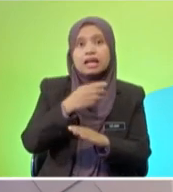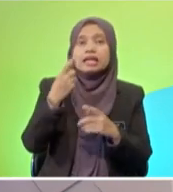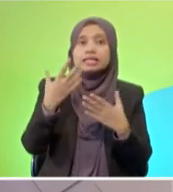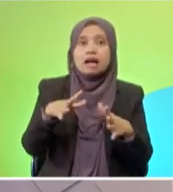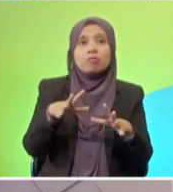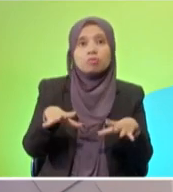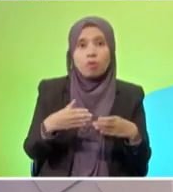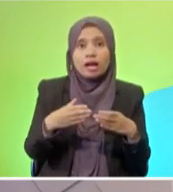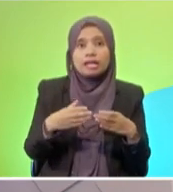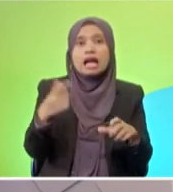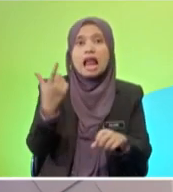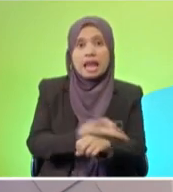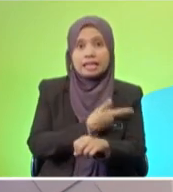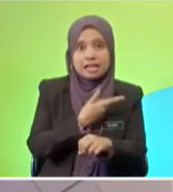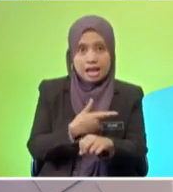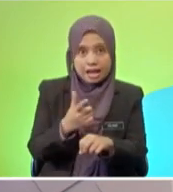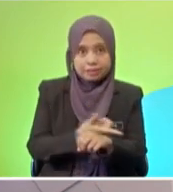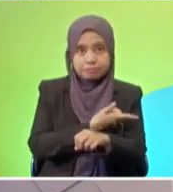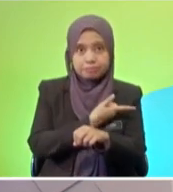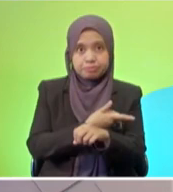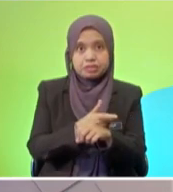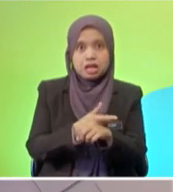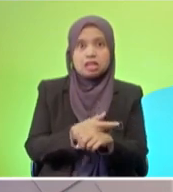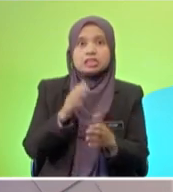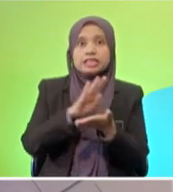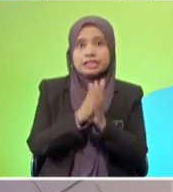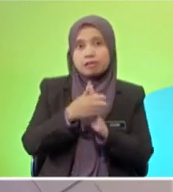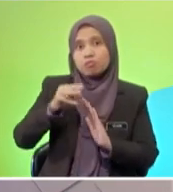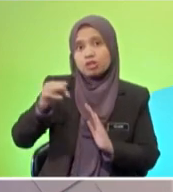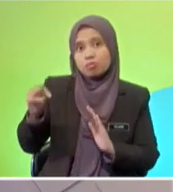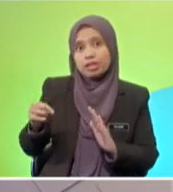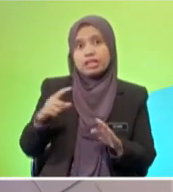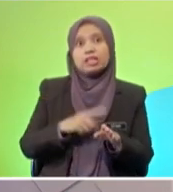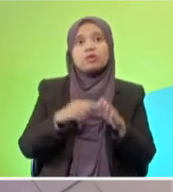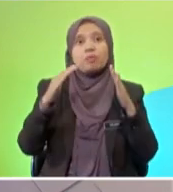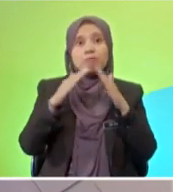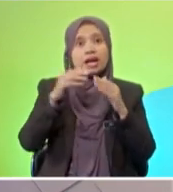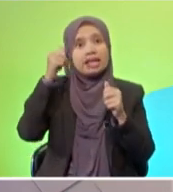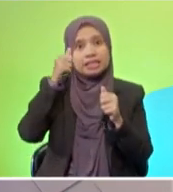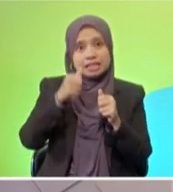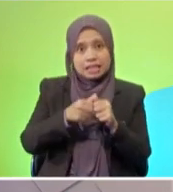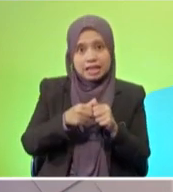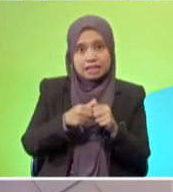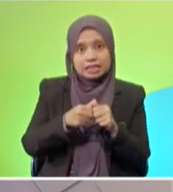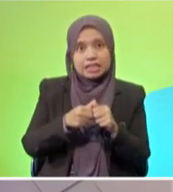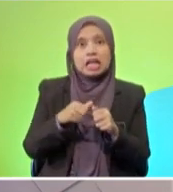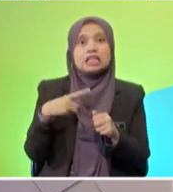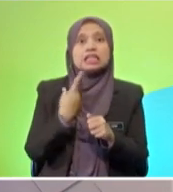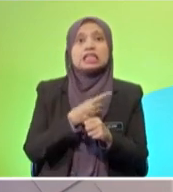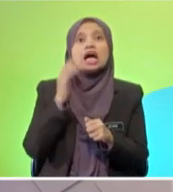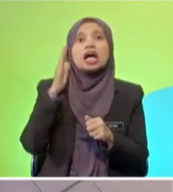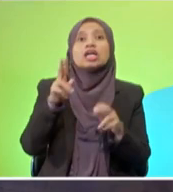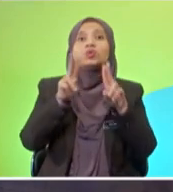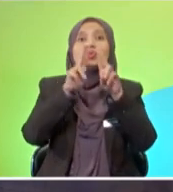latihan dengan Rina dan juga Cikgu jadi murid-murid di rumah ingat dan kita akan Uji lagi sekali